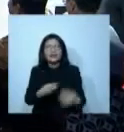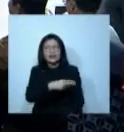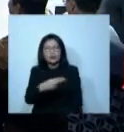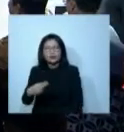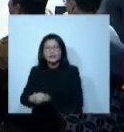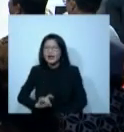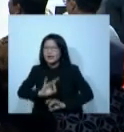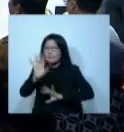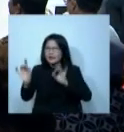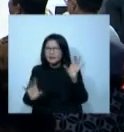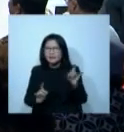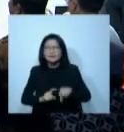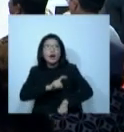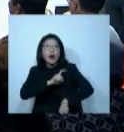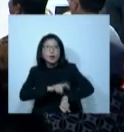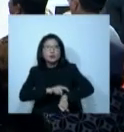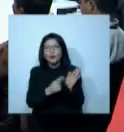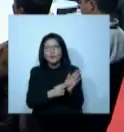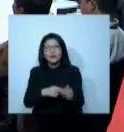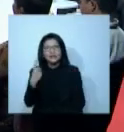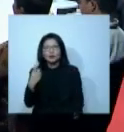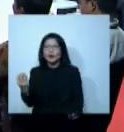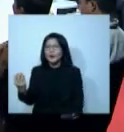di seantero negeri begitu, Mbak.